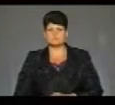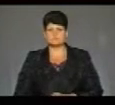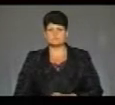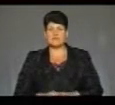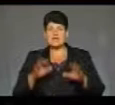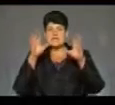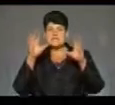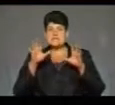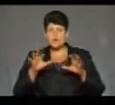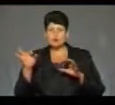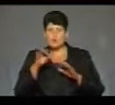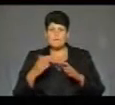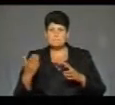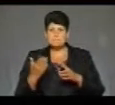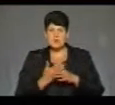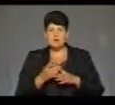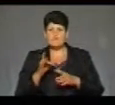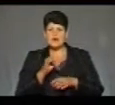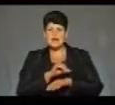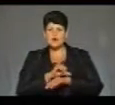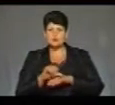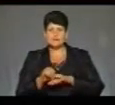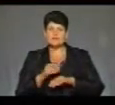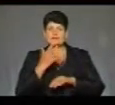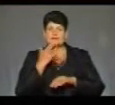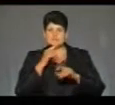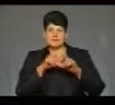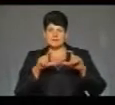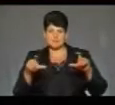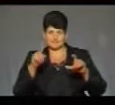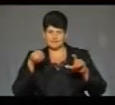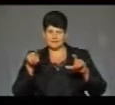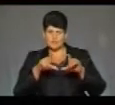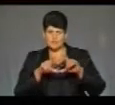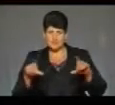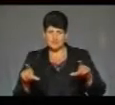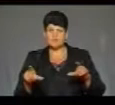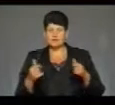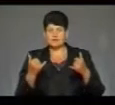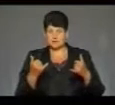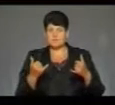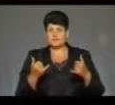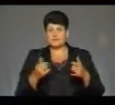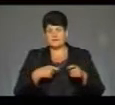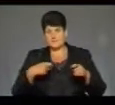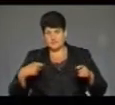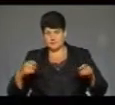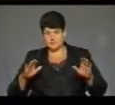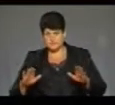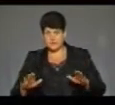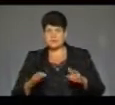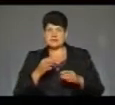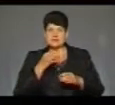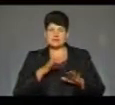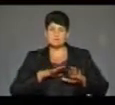Закон про пільгове розмитнення автомобілів з іноземною реєстрацією, пільговий період якого сьогодні завершився, відтермінували. Як